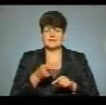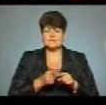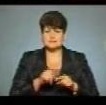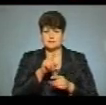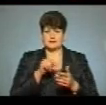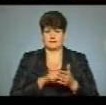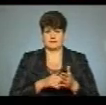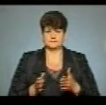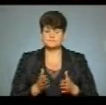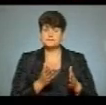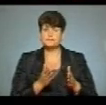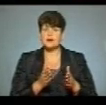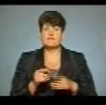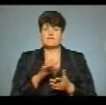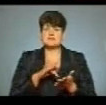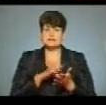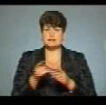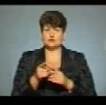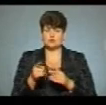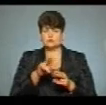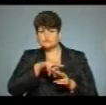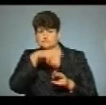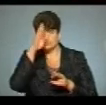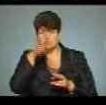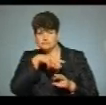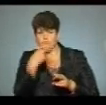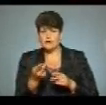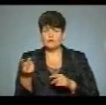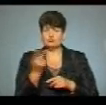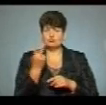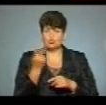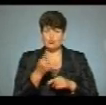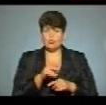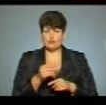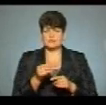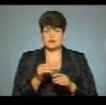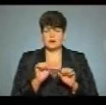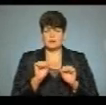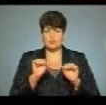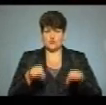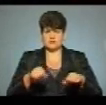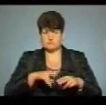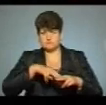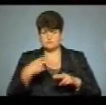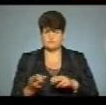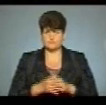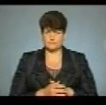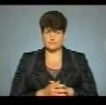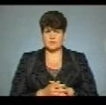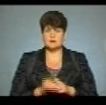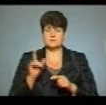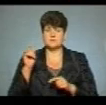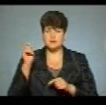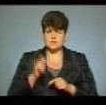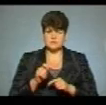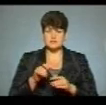точки. У центрі Тернополя чоловік випав з другого поверху, з балкона, на якому обвалилося поруччя. Прибувши на місце події, чоловіка вже не було,